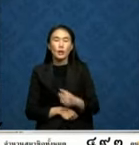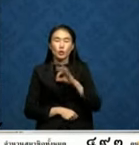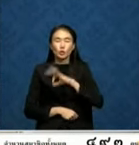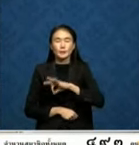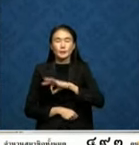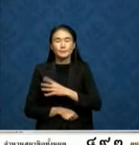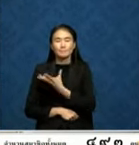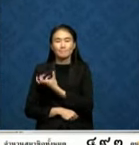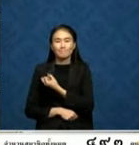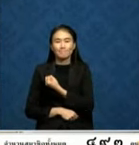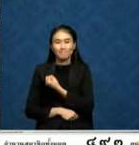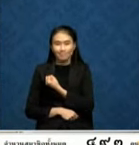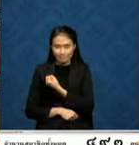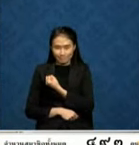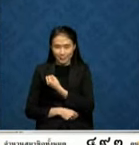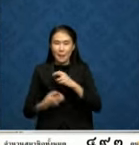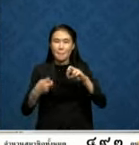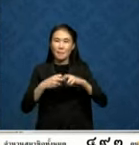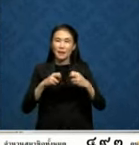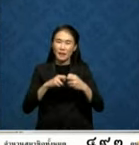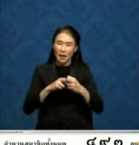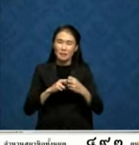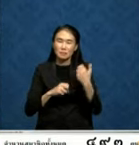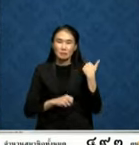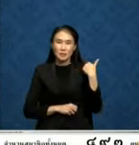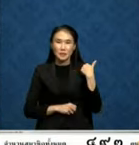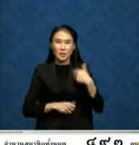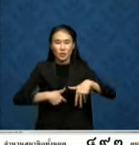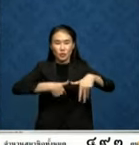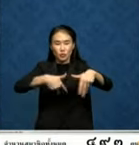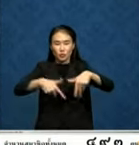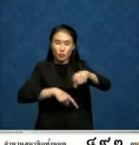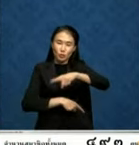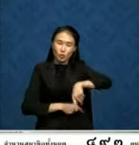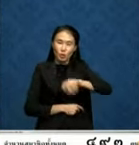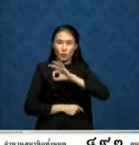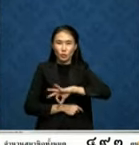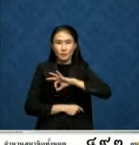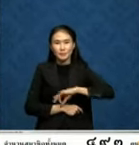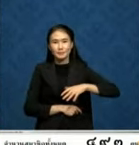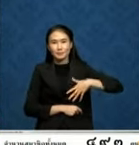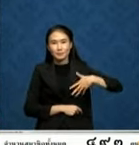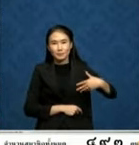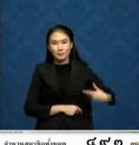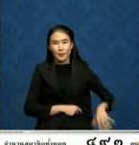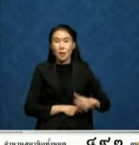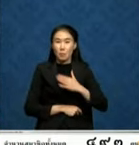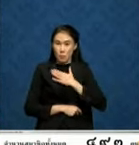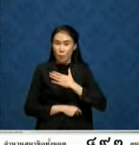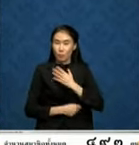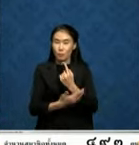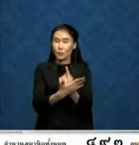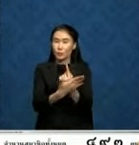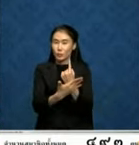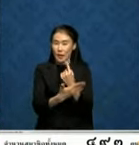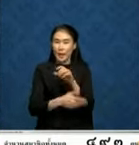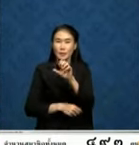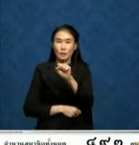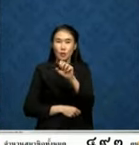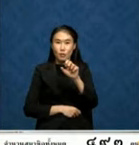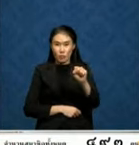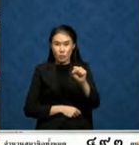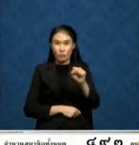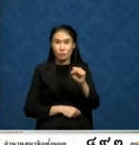วดเป็นความเดือดร้อนโดยตรงของพี่น้องประชาชนผมในฐานะที่เป็นสมาชิกสภาผู้แทนราษฎ